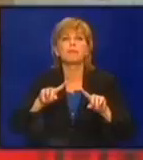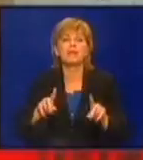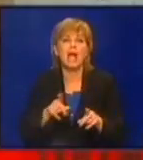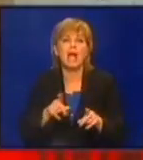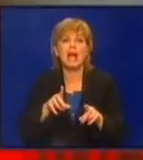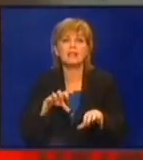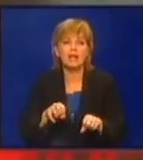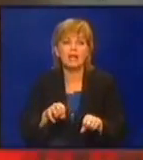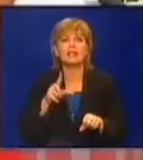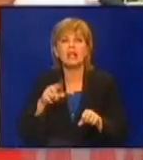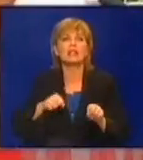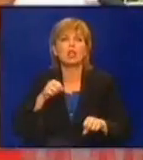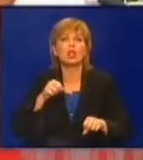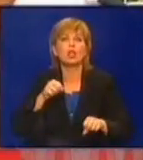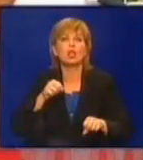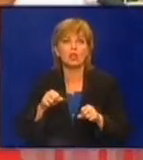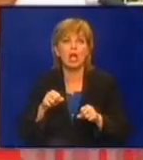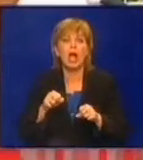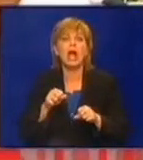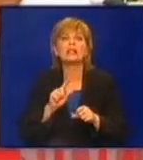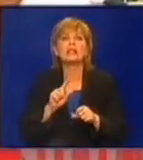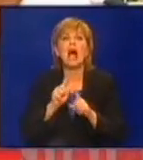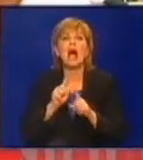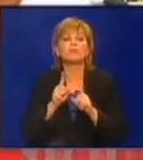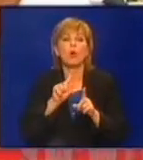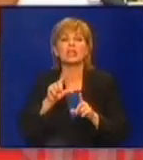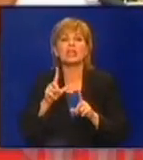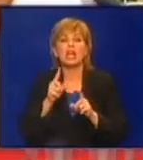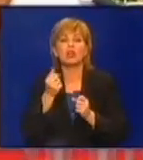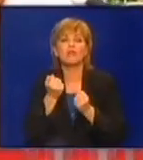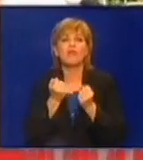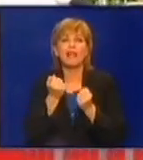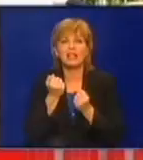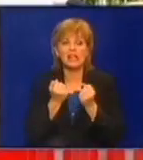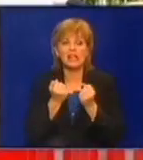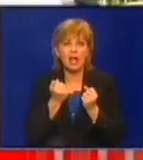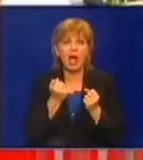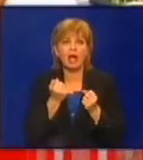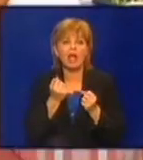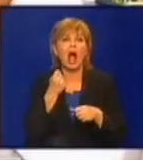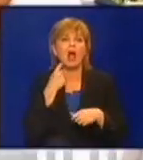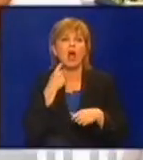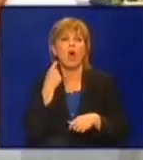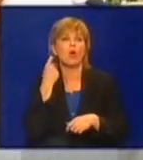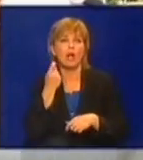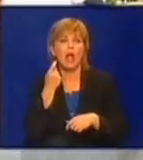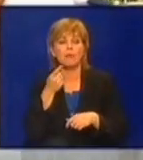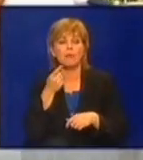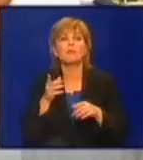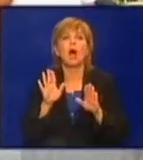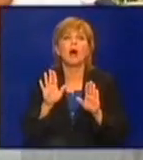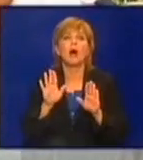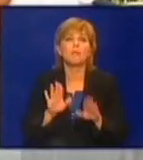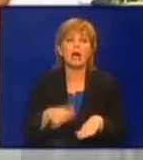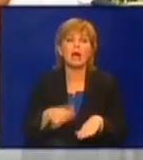stūrējuši 2 riteņus. Transportlīdzekļu vadītāji alkohola reibumā pa 5